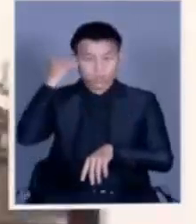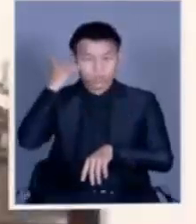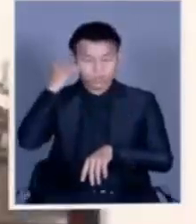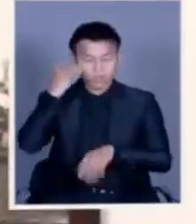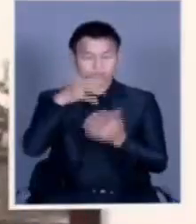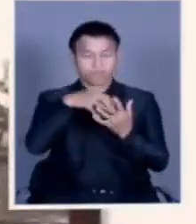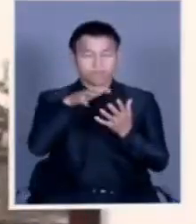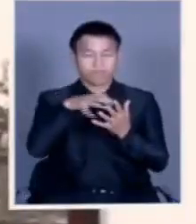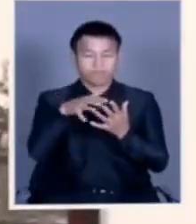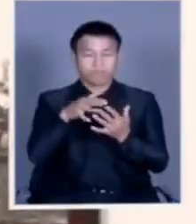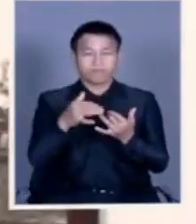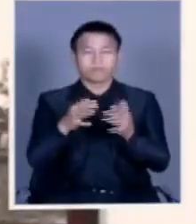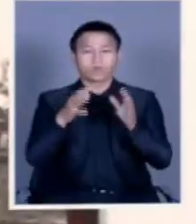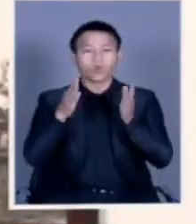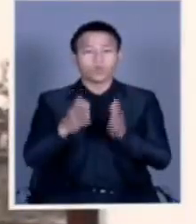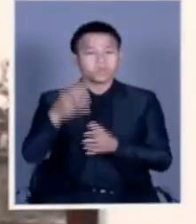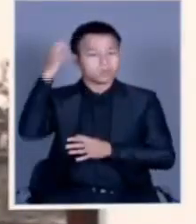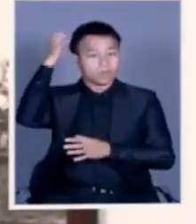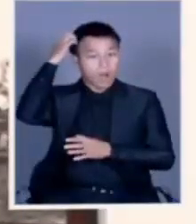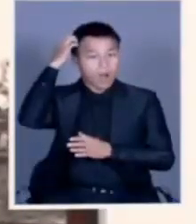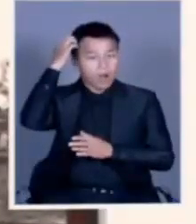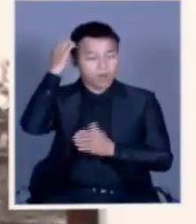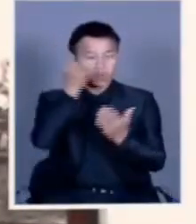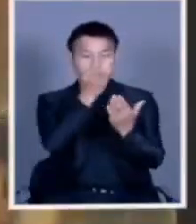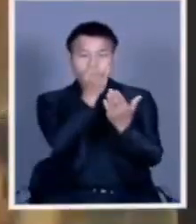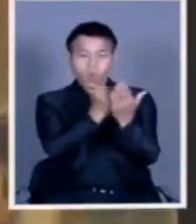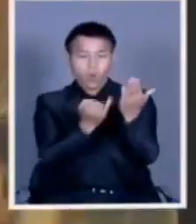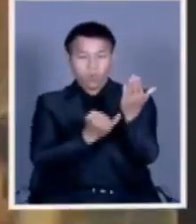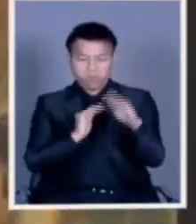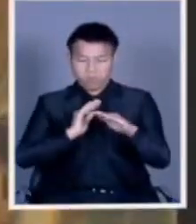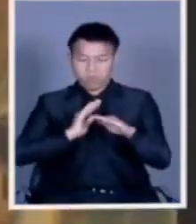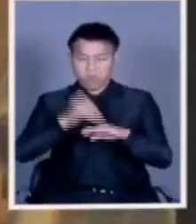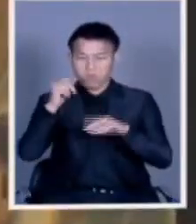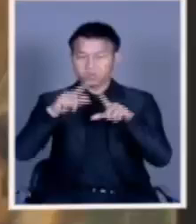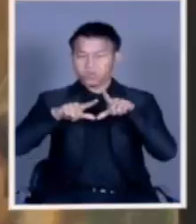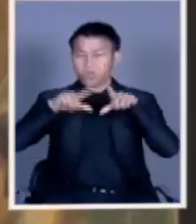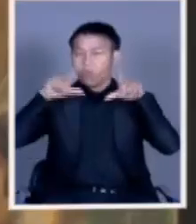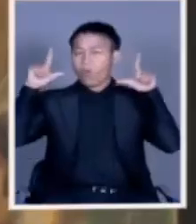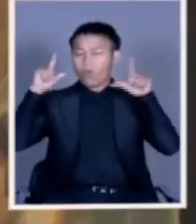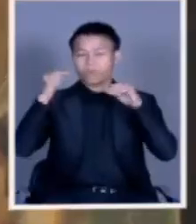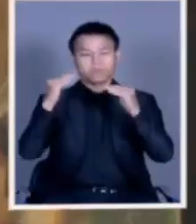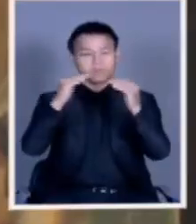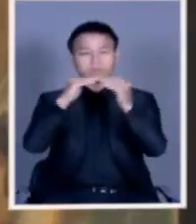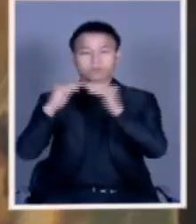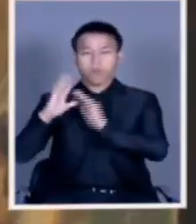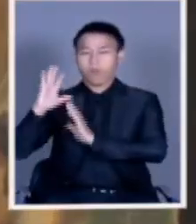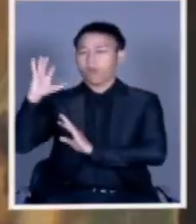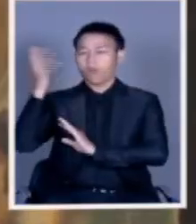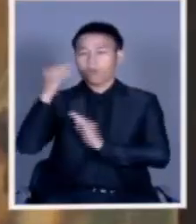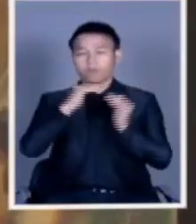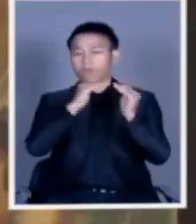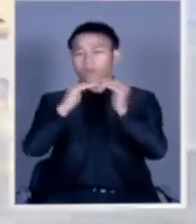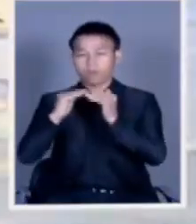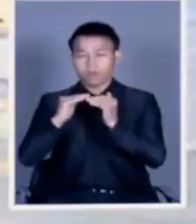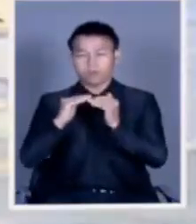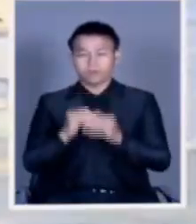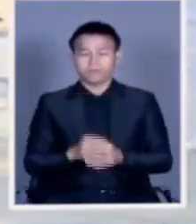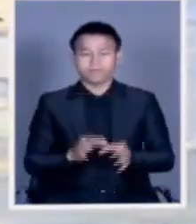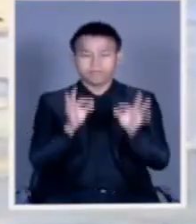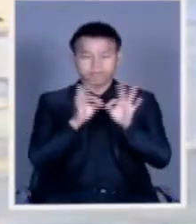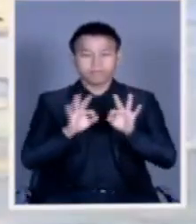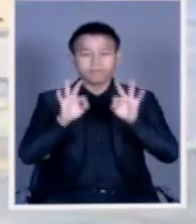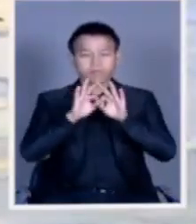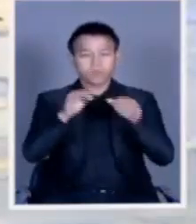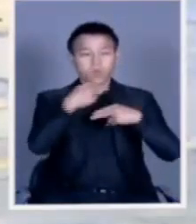สี่มือของศิลปินนี่ก็บ่น้อยหน้ากว่าประเทศอื่นแต่ว่าสิ่งที่เฮายังขาดแม่นห้องวางแสด